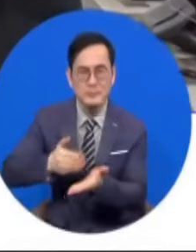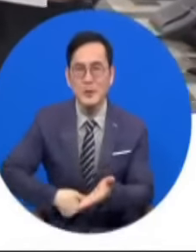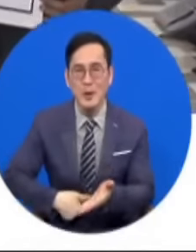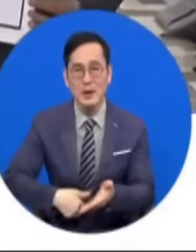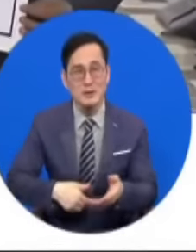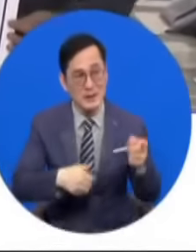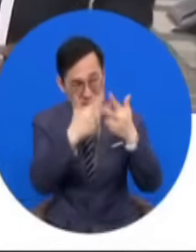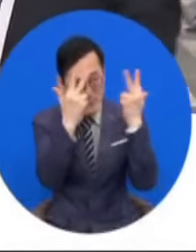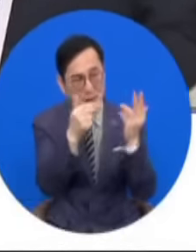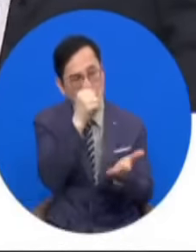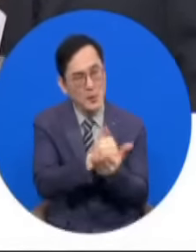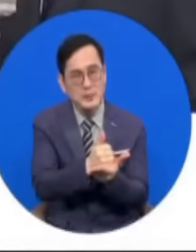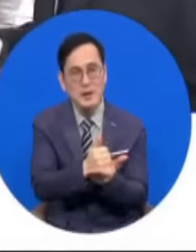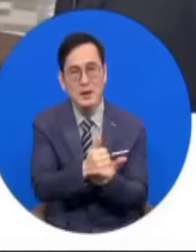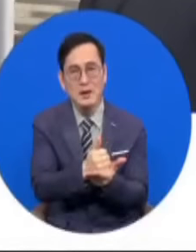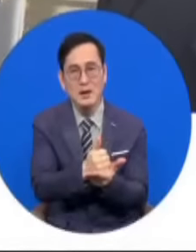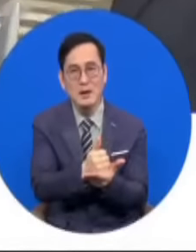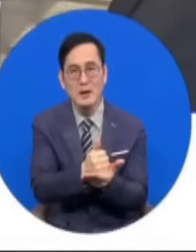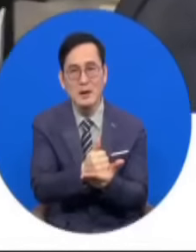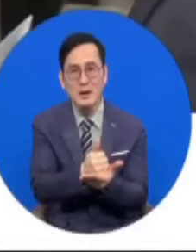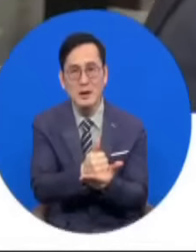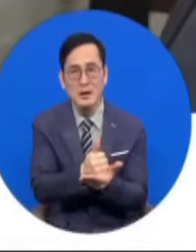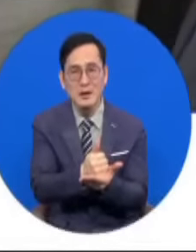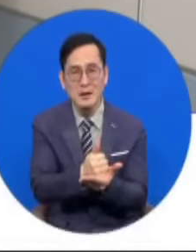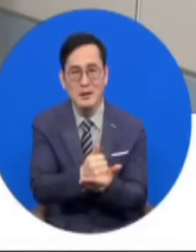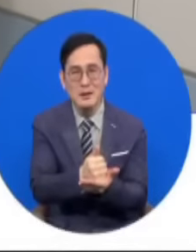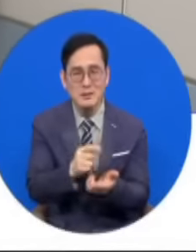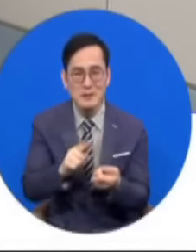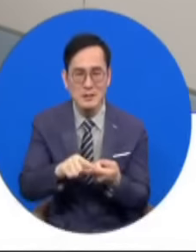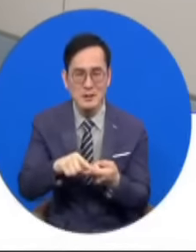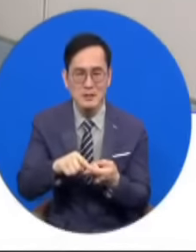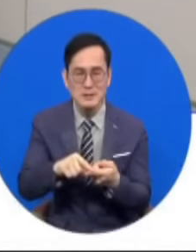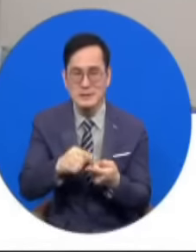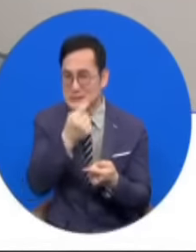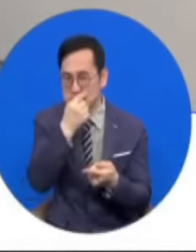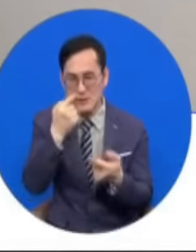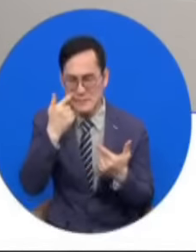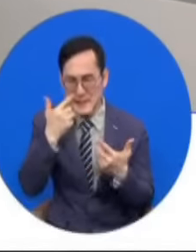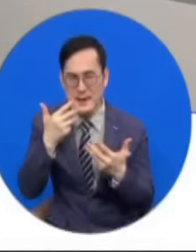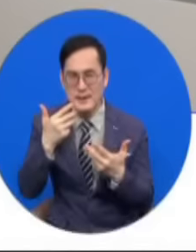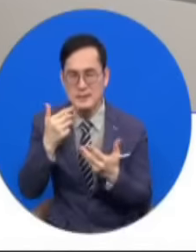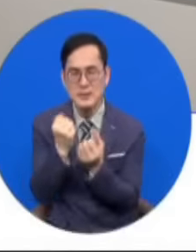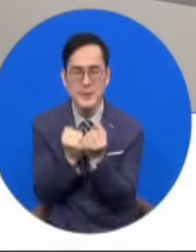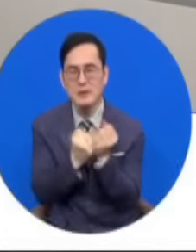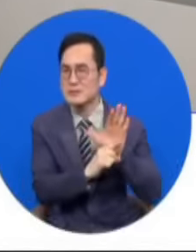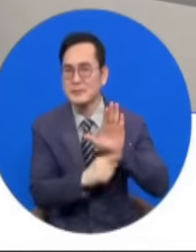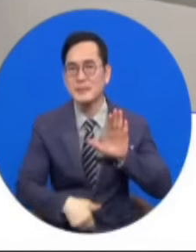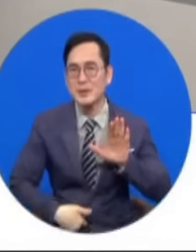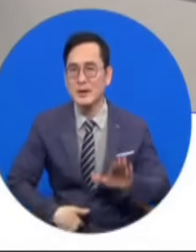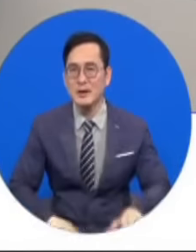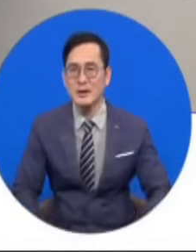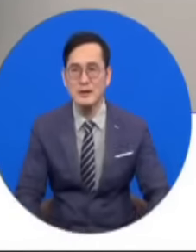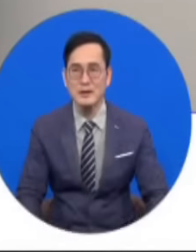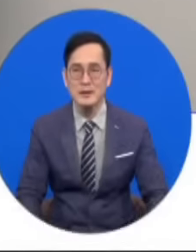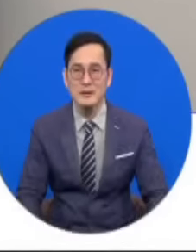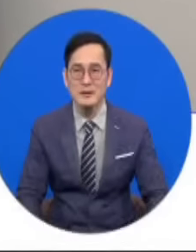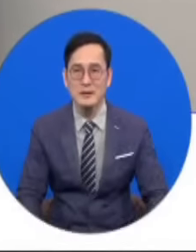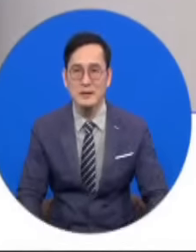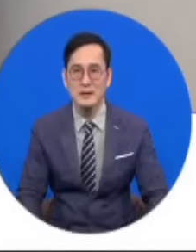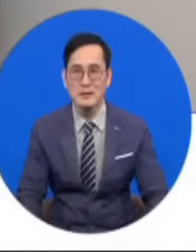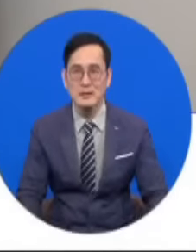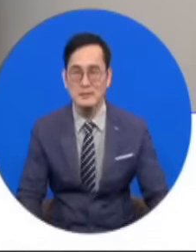얼마나 많고 그 범죄 혐의가 뭐가 증거가 있는지 이걸 국회의원인데 뭐 그냥 피조 차이가 아니고